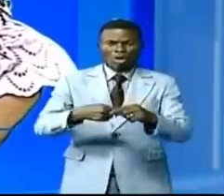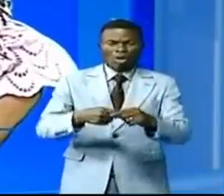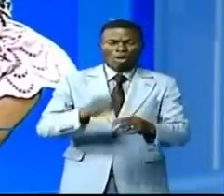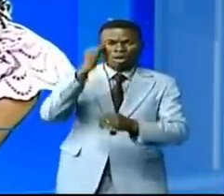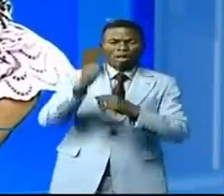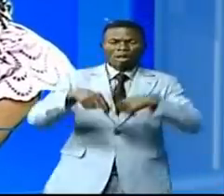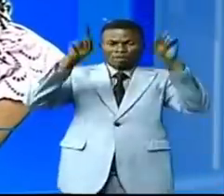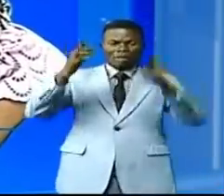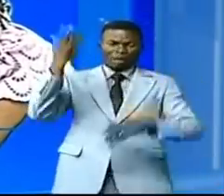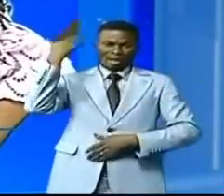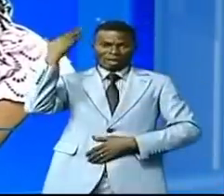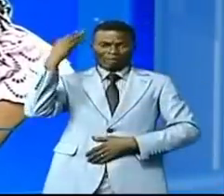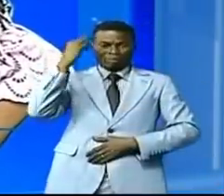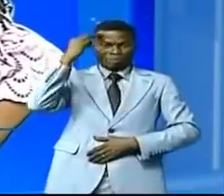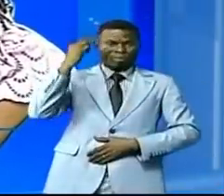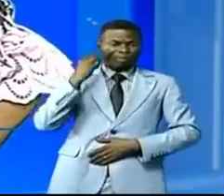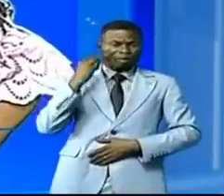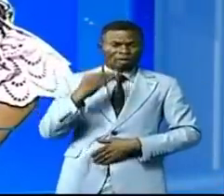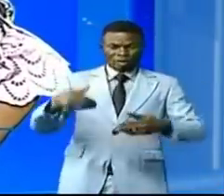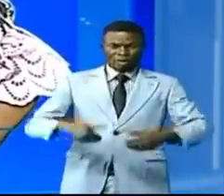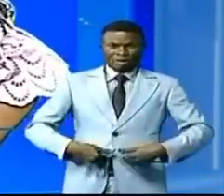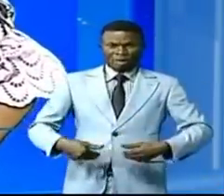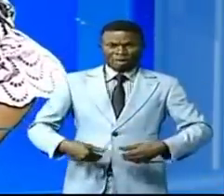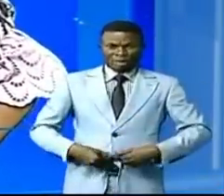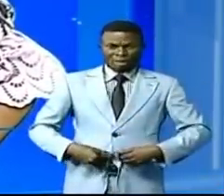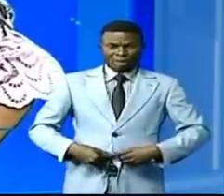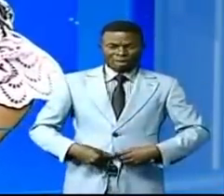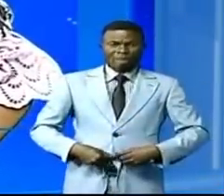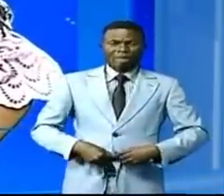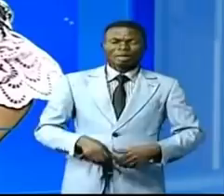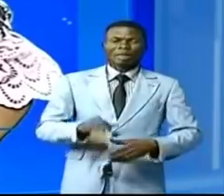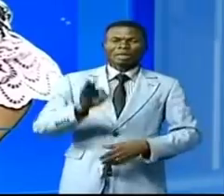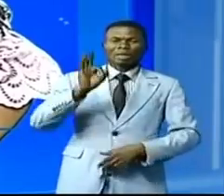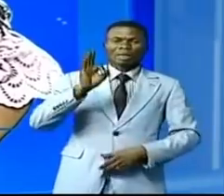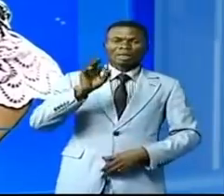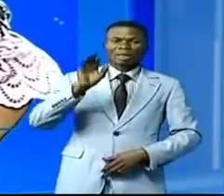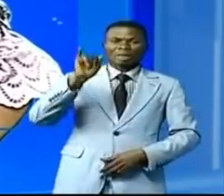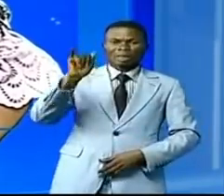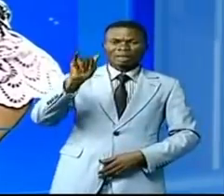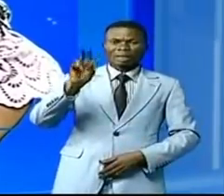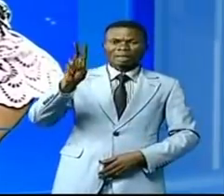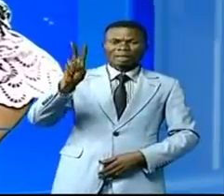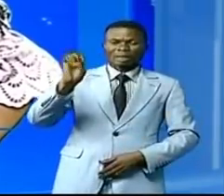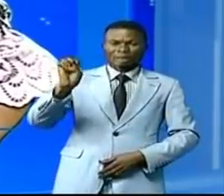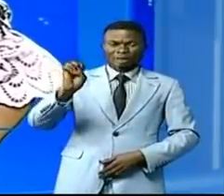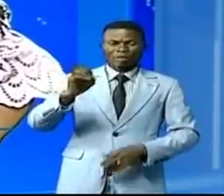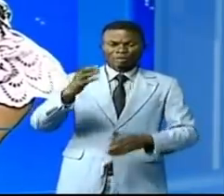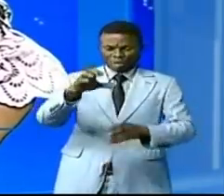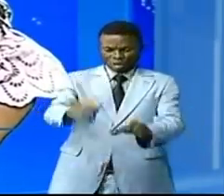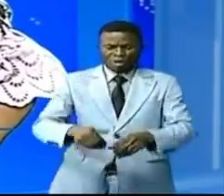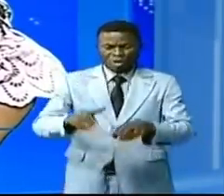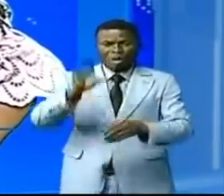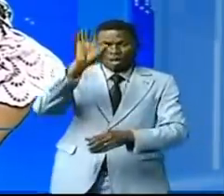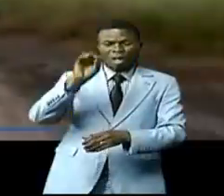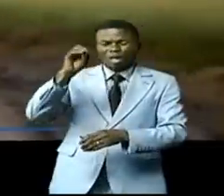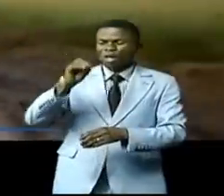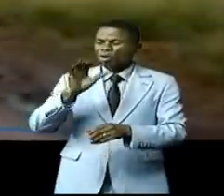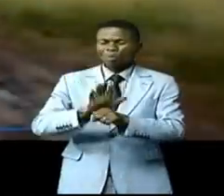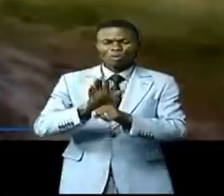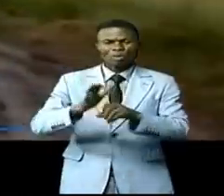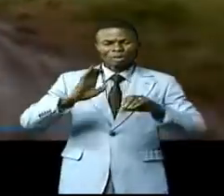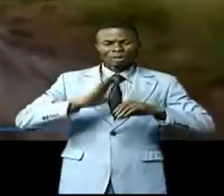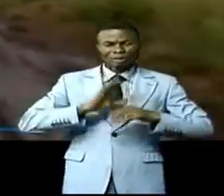d'année dernière par le ministre de la Jeunesse. Yves Boukoulouzola a lancé la récolte avec grande satisfaction. Edith Chala commentaire.